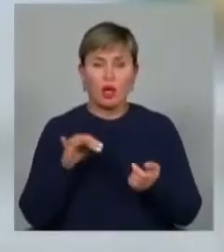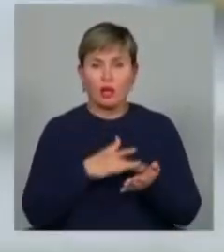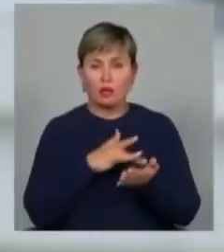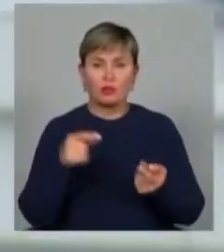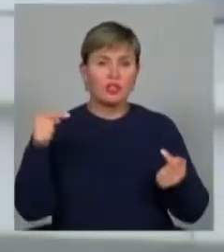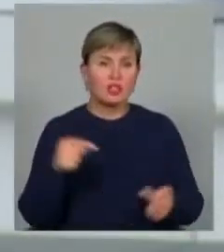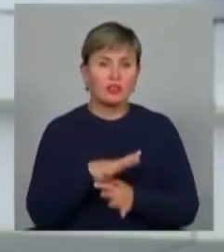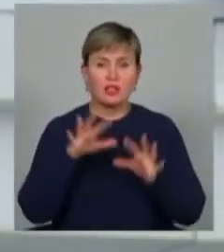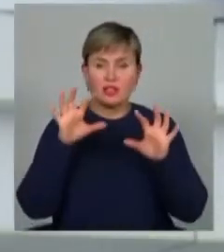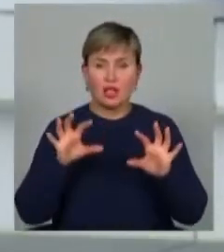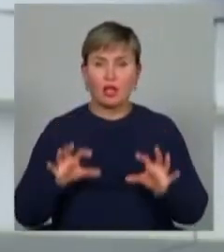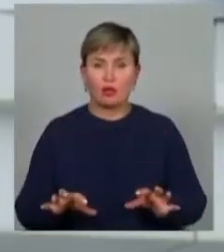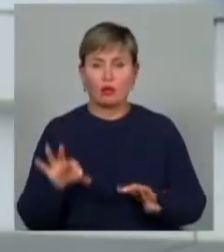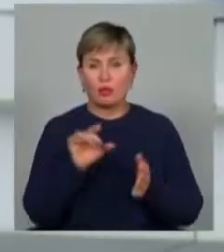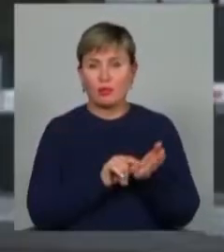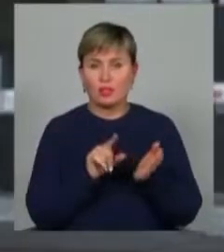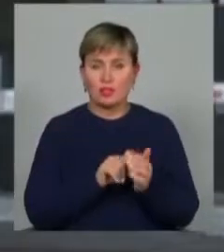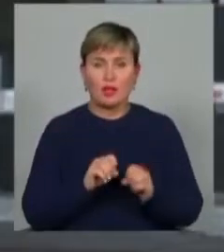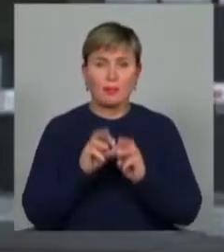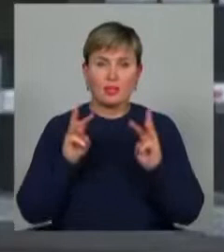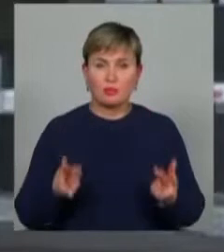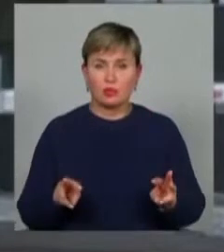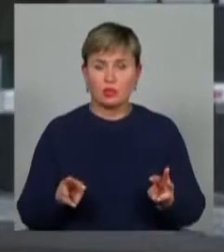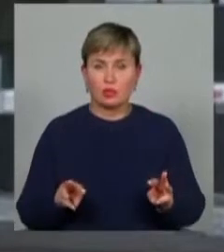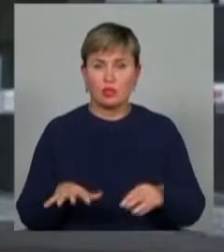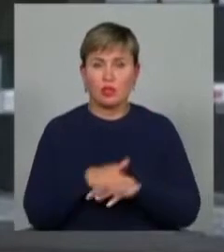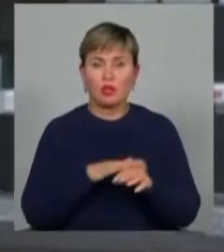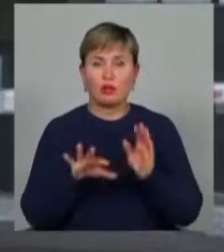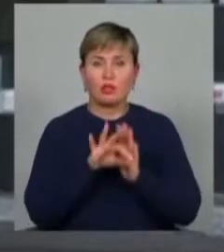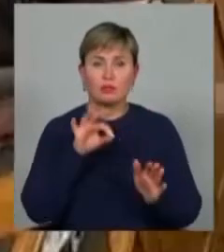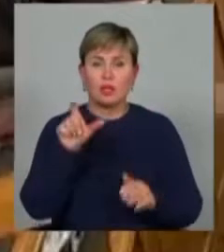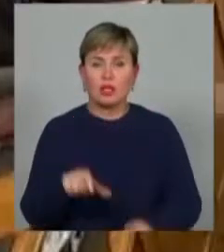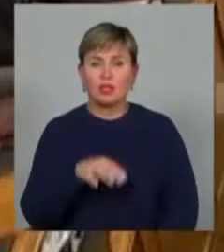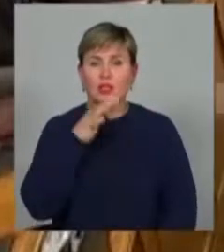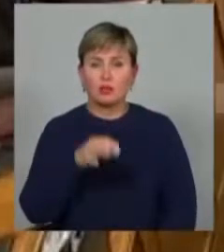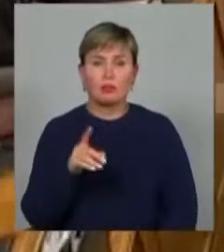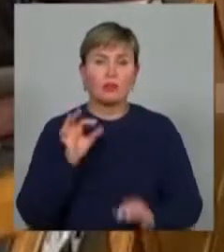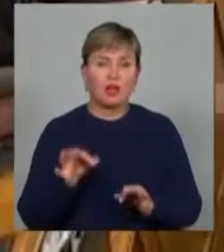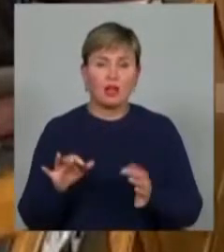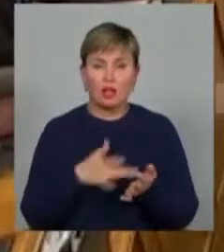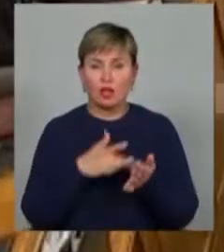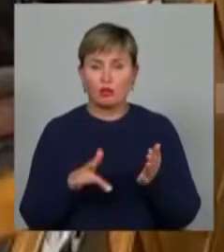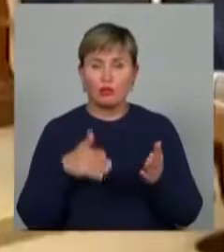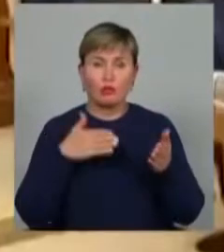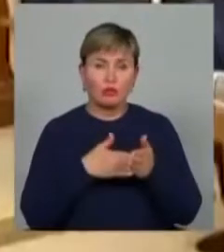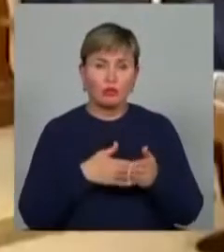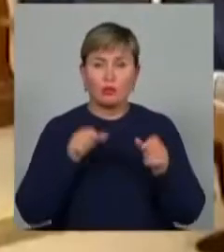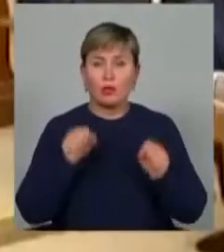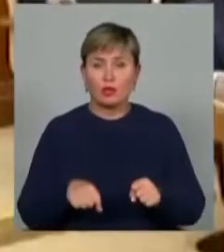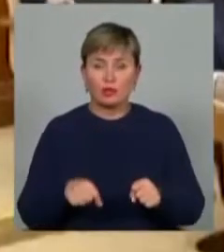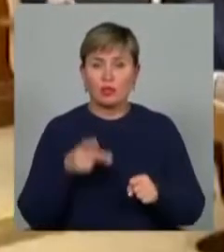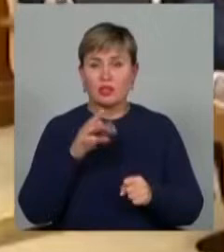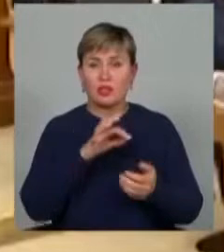не соответствует закону о пенсионном обеспечении. Народный избранник отметил, что при правильном расчете уровень порога достаточности